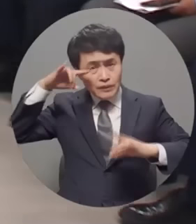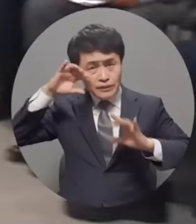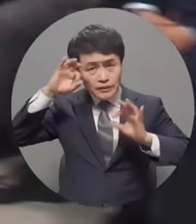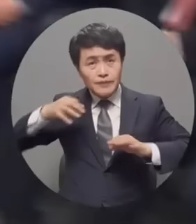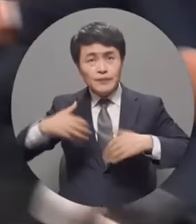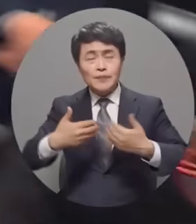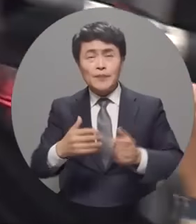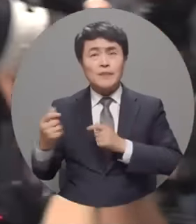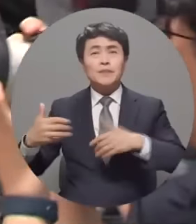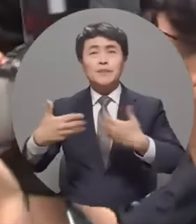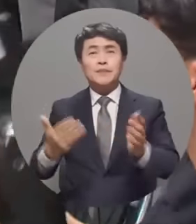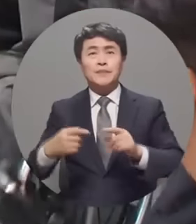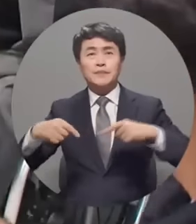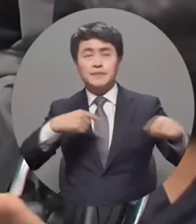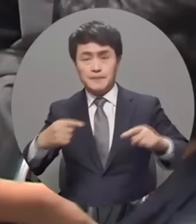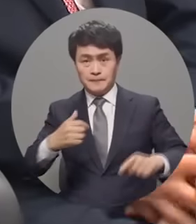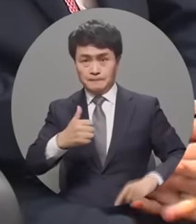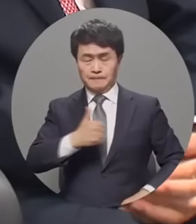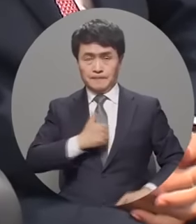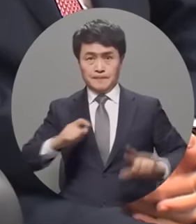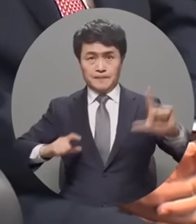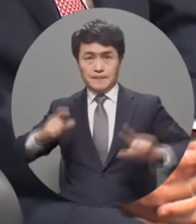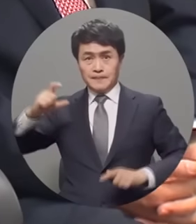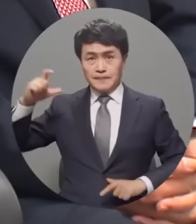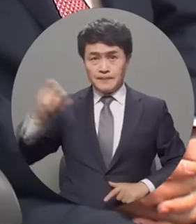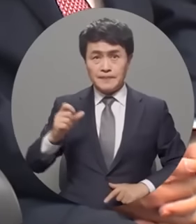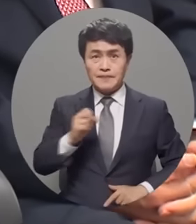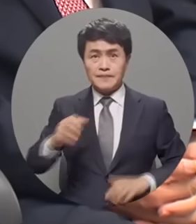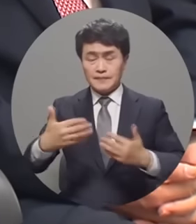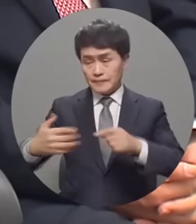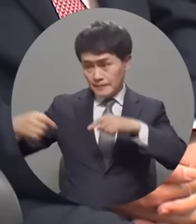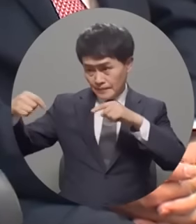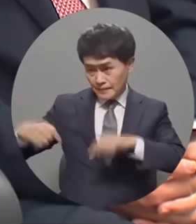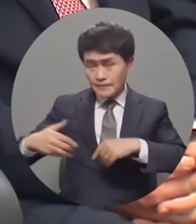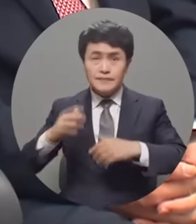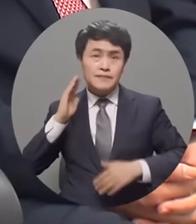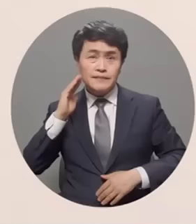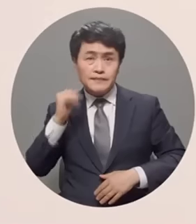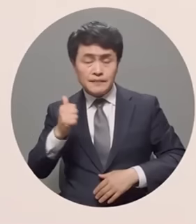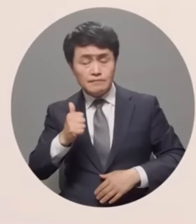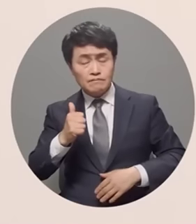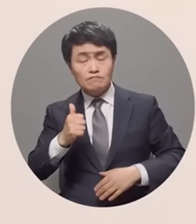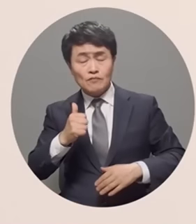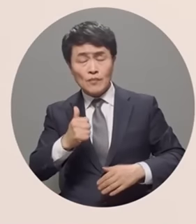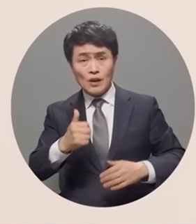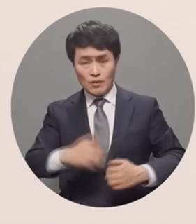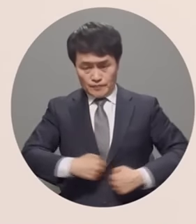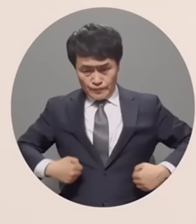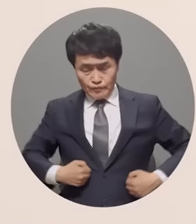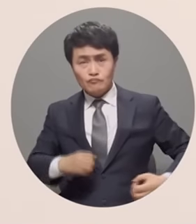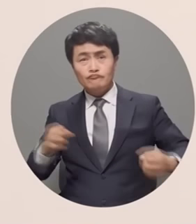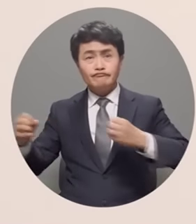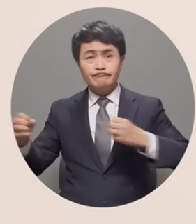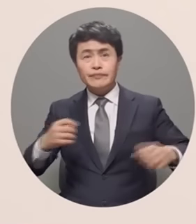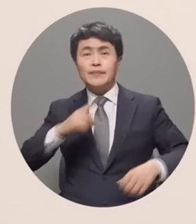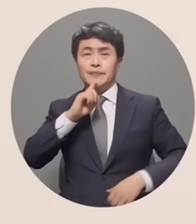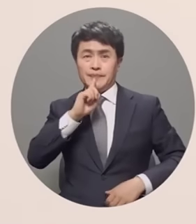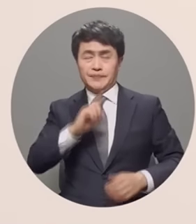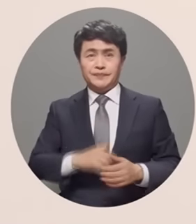보수 정당으로 정체성을 확고히 하되 야당과 협치하고 대통령실과도 허심탄회하게 얘기하겠다고